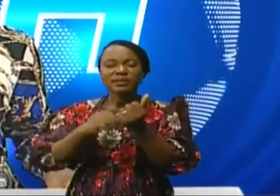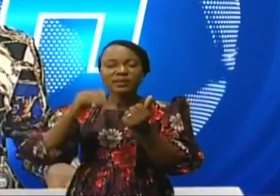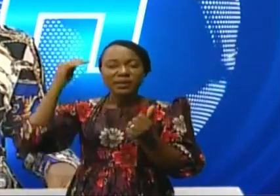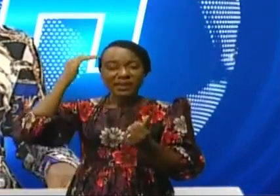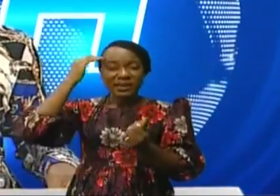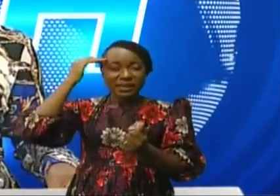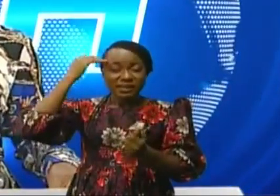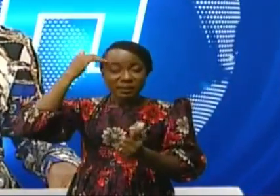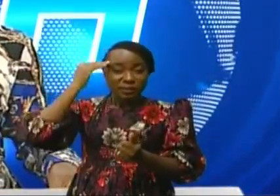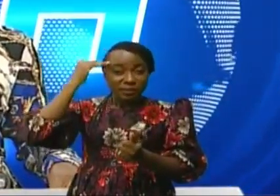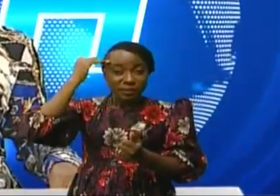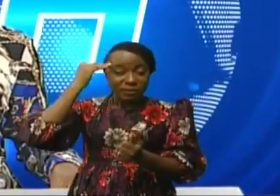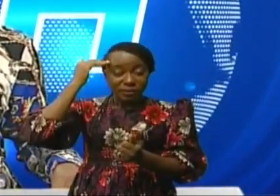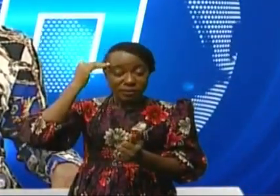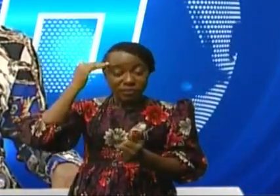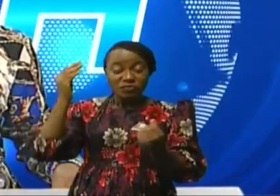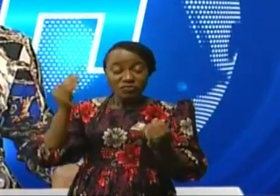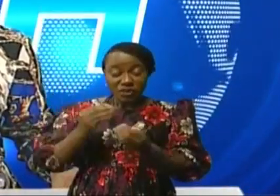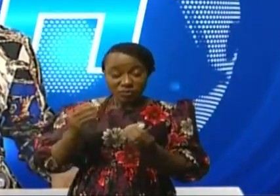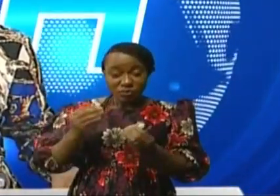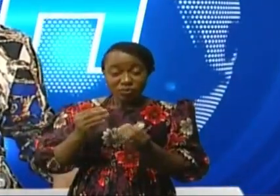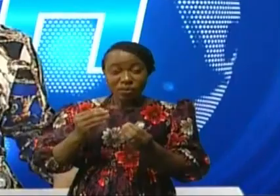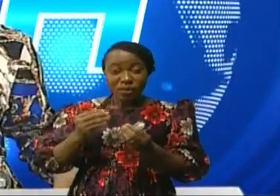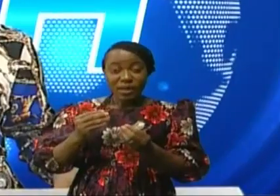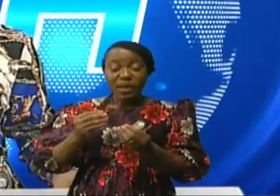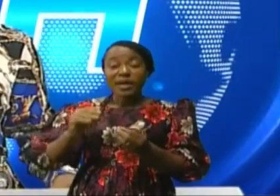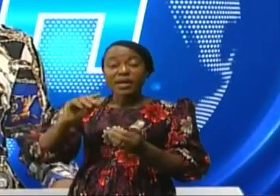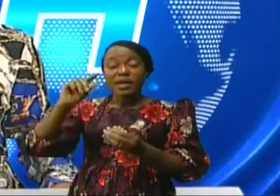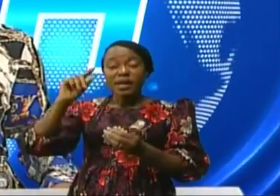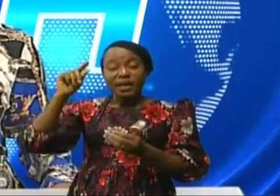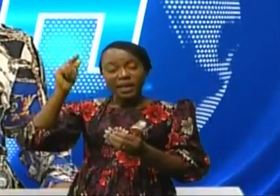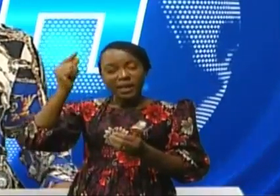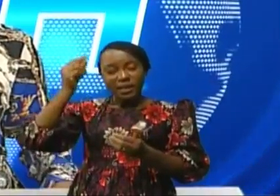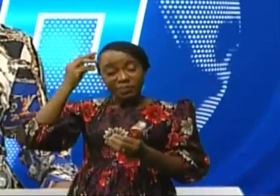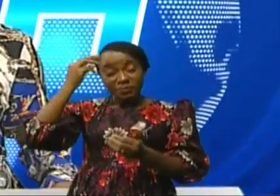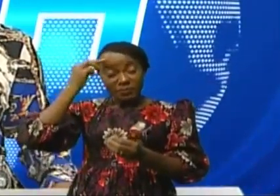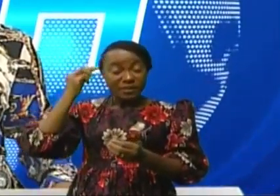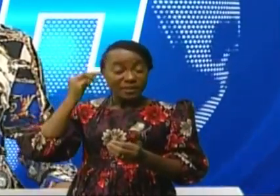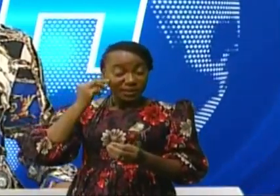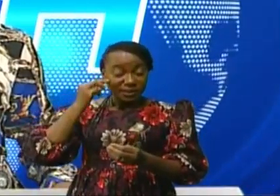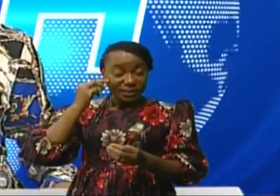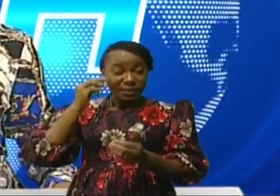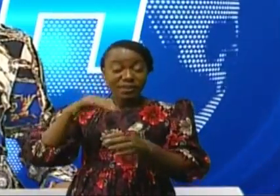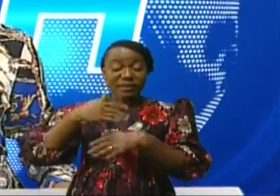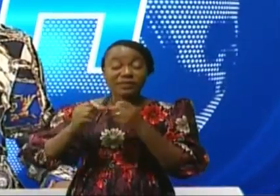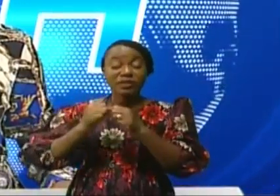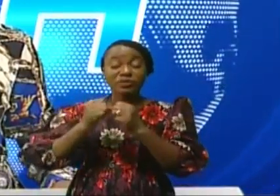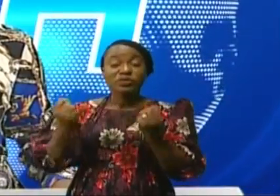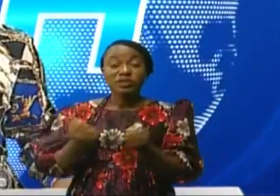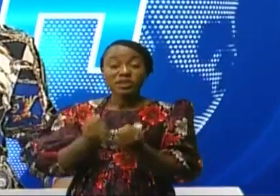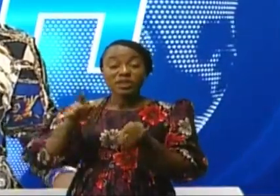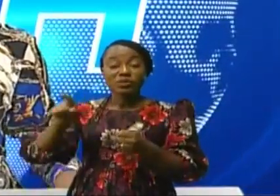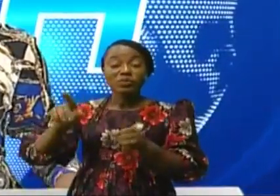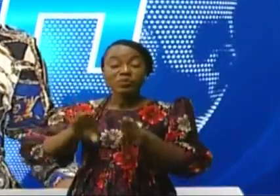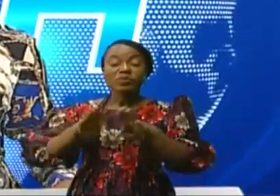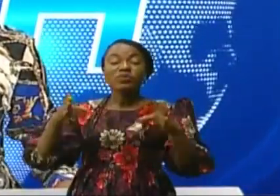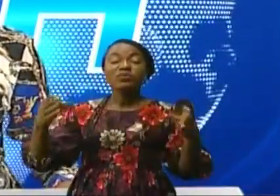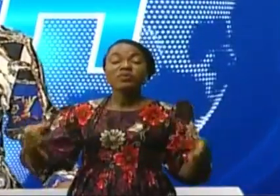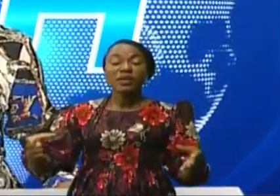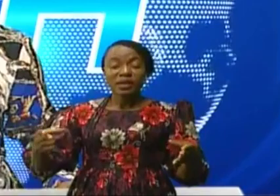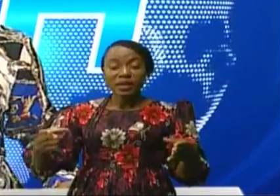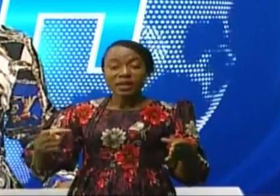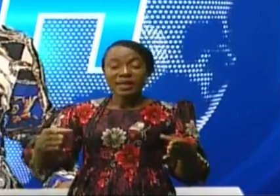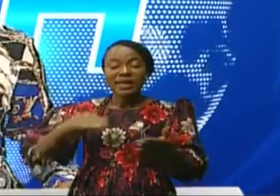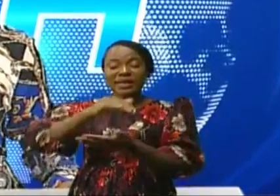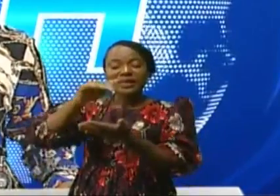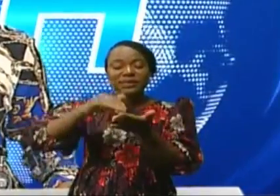sociales, Modeste Moutinga, a coupé le ruban symbolique pour ouvrir ce centre. Edith Yala revient sur les temps forts